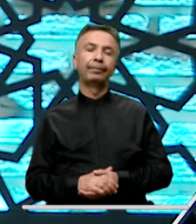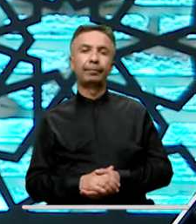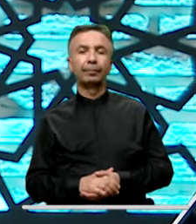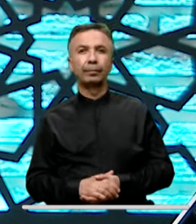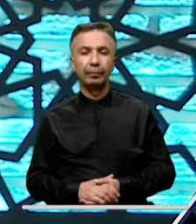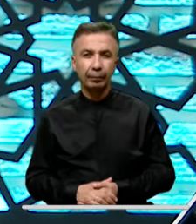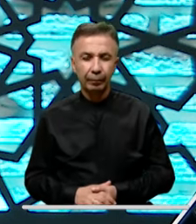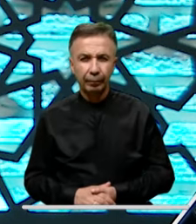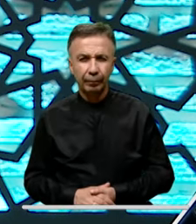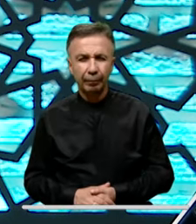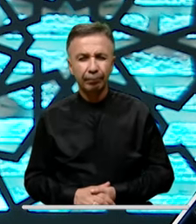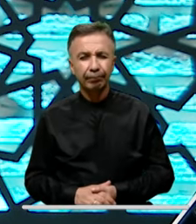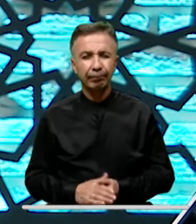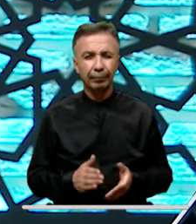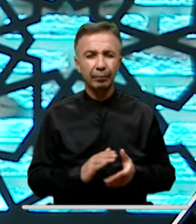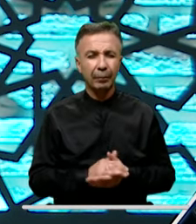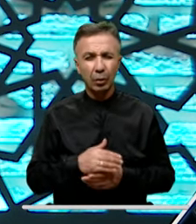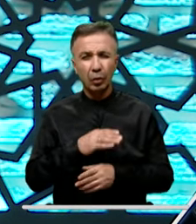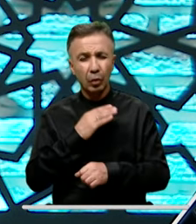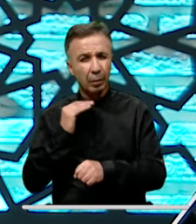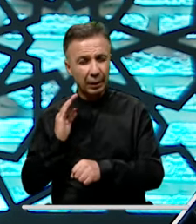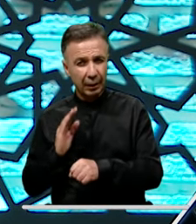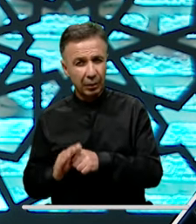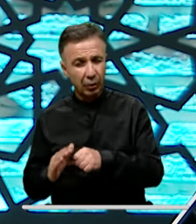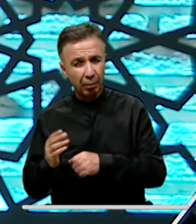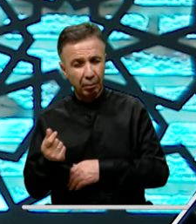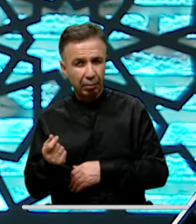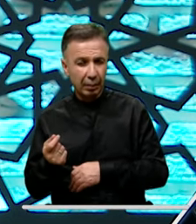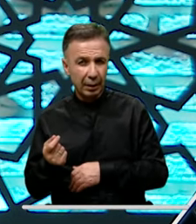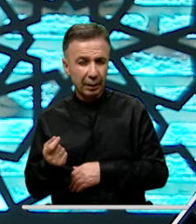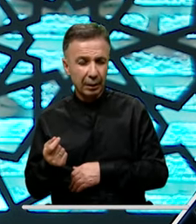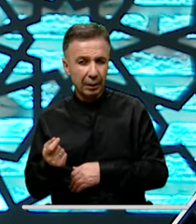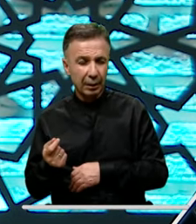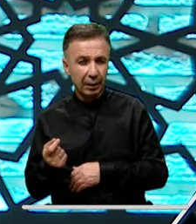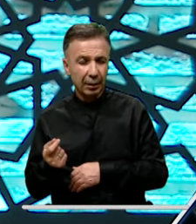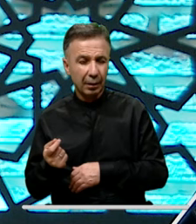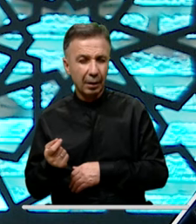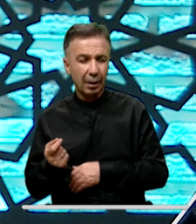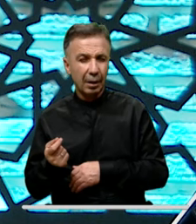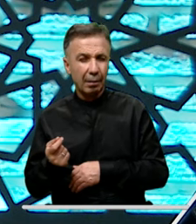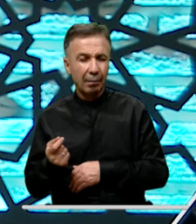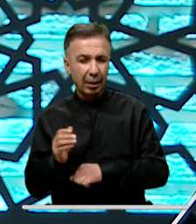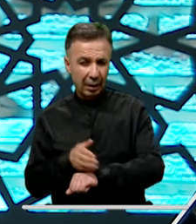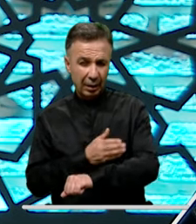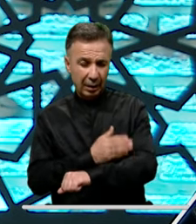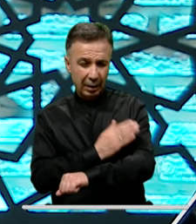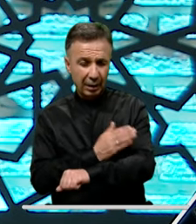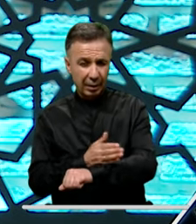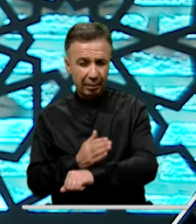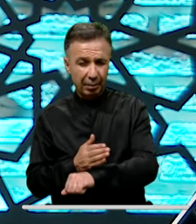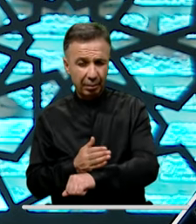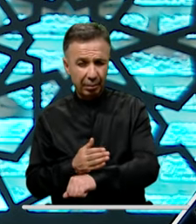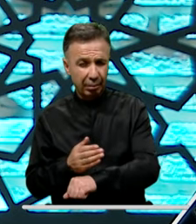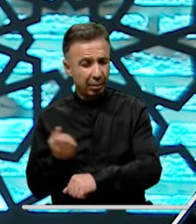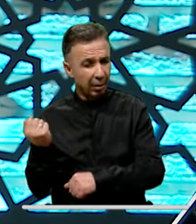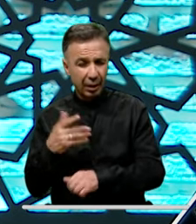sordun. Bir de bu kurban yani orada kesiliyor. Yani bir ücret de tabii ki tavuk eder, kasap ücreti. Bu ücreti kim nasıl karşılamaktadır?